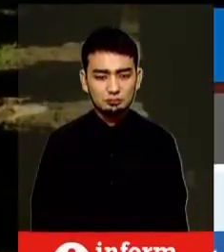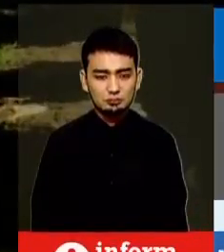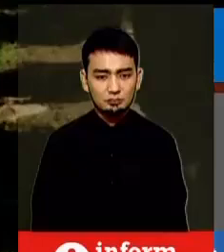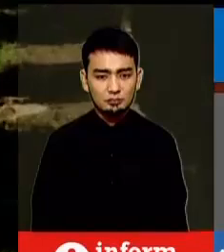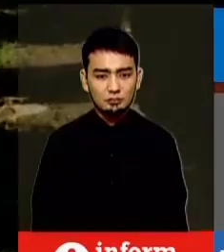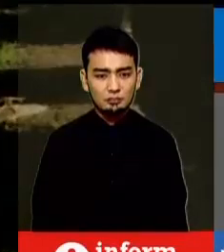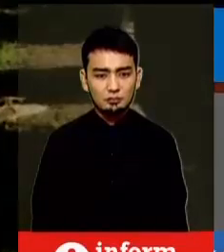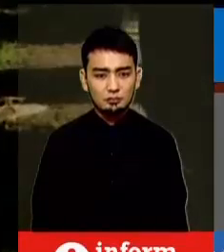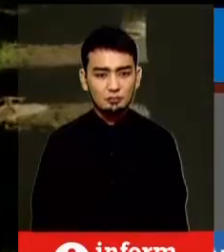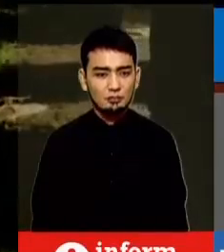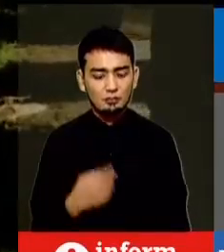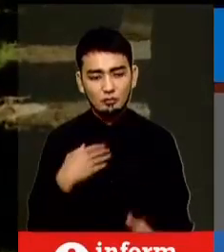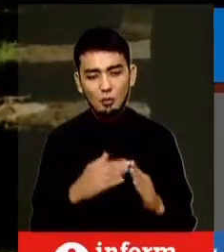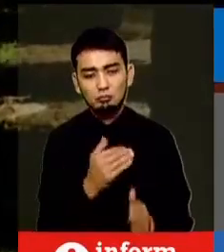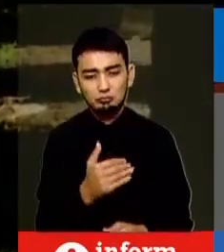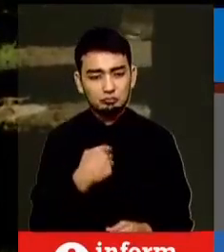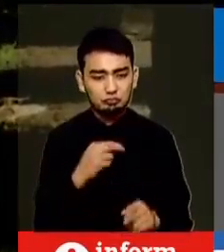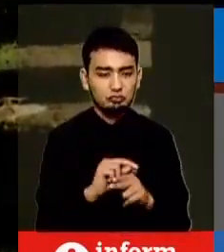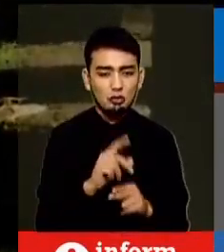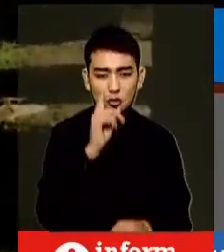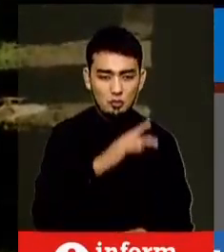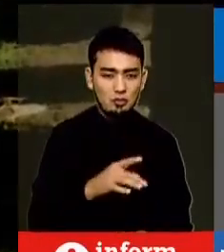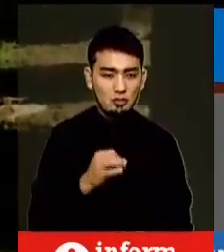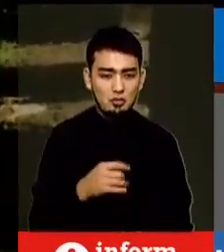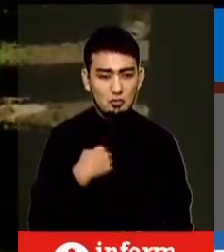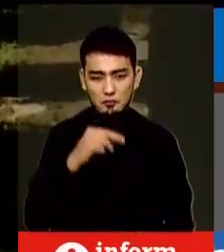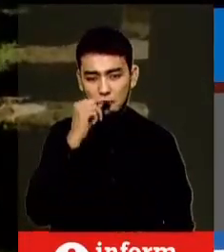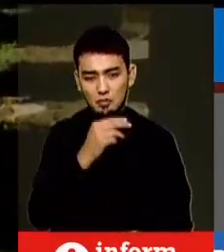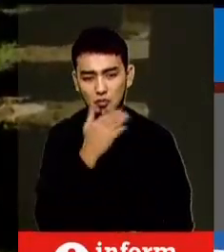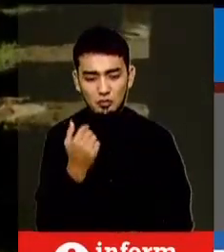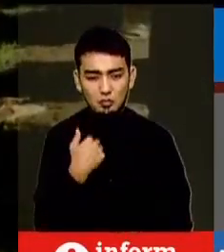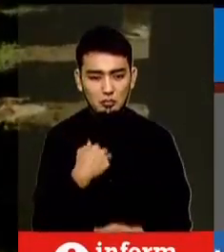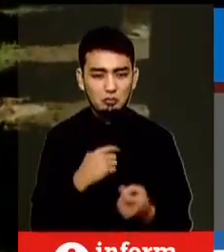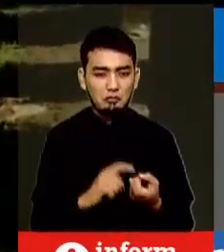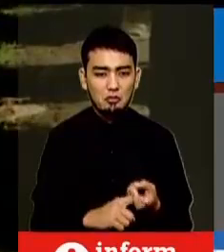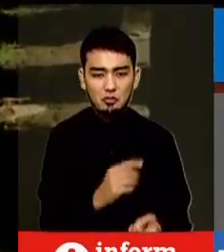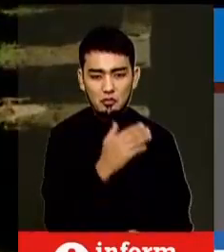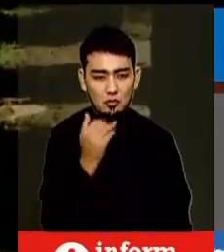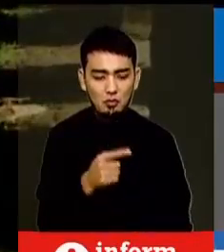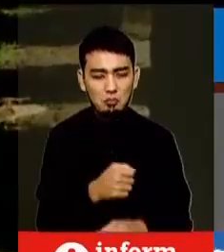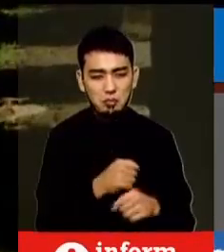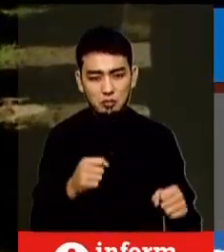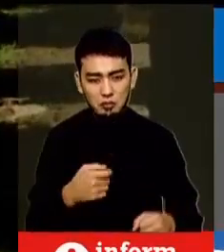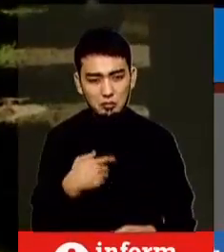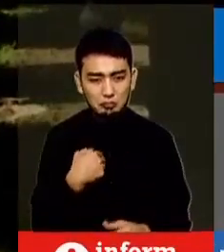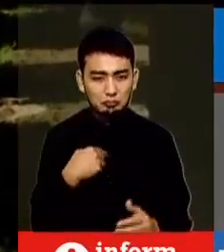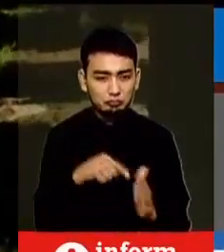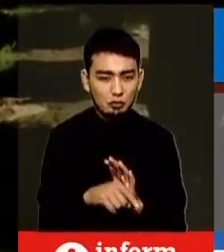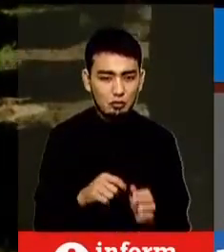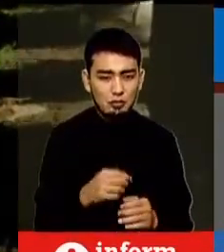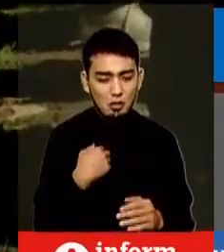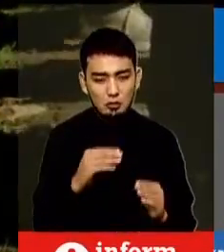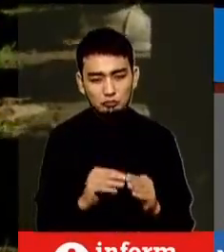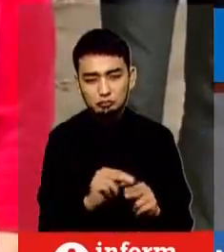дом ваш мы, говорит, не восстановим, потому что, говорит, мы никакого отношения не имеем к вашему дому, что он ваш дом взорвался, не